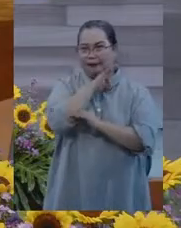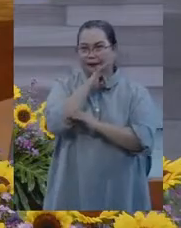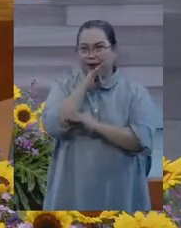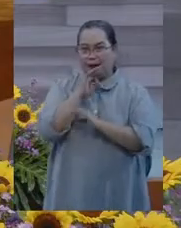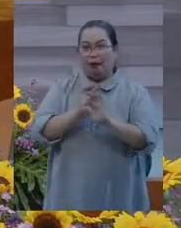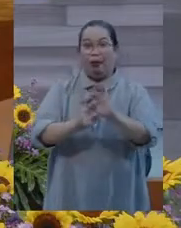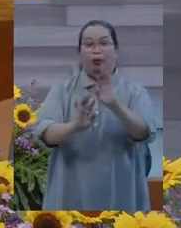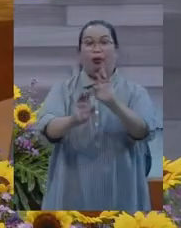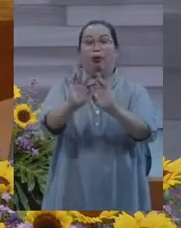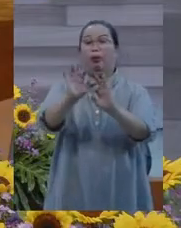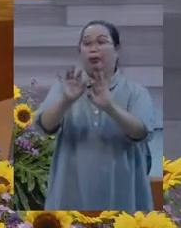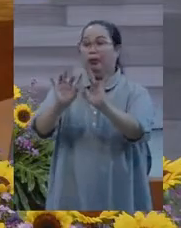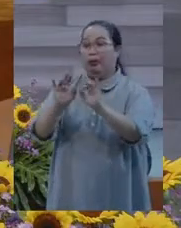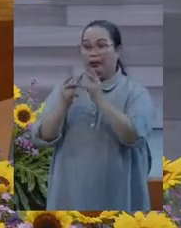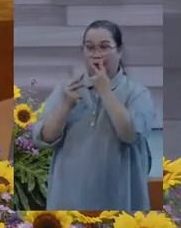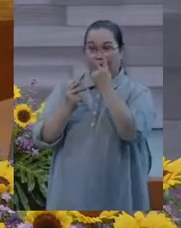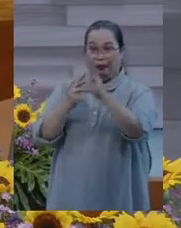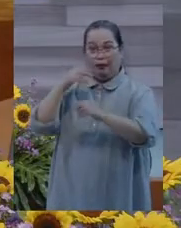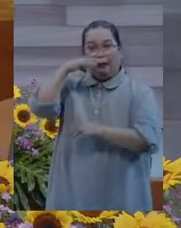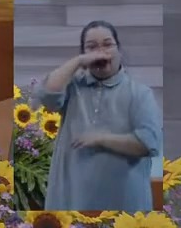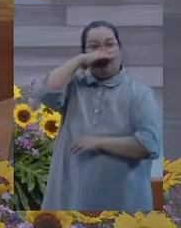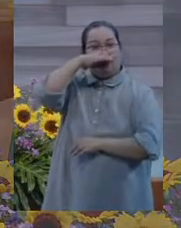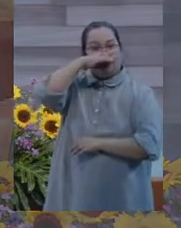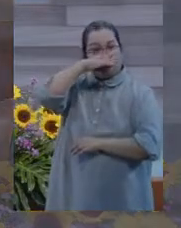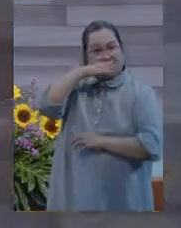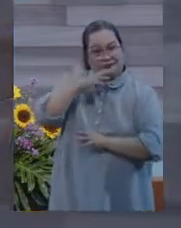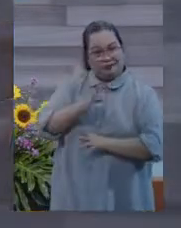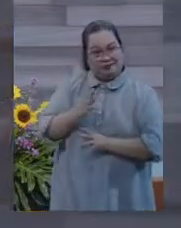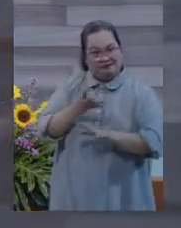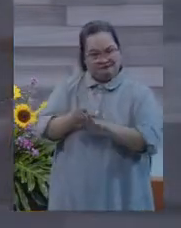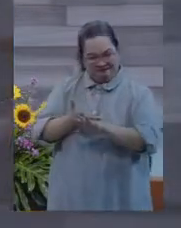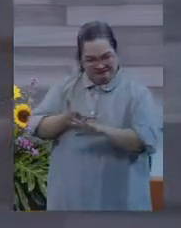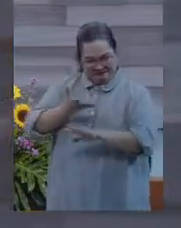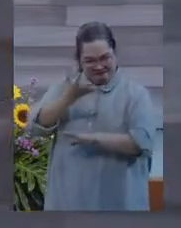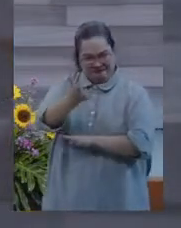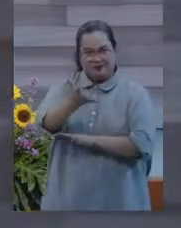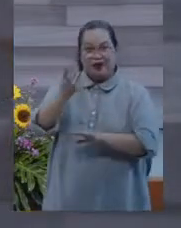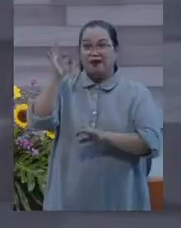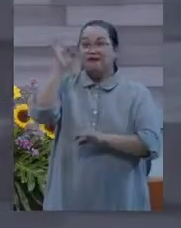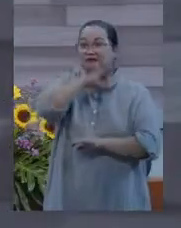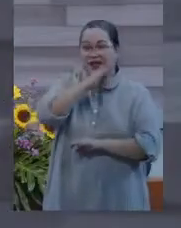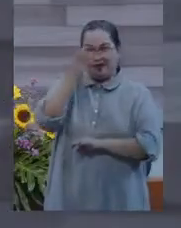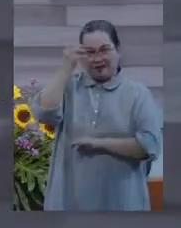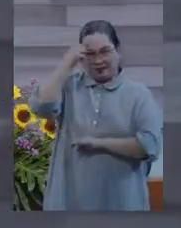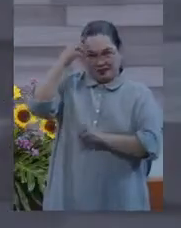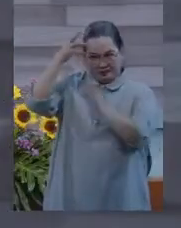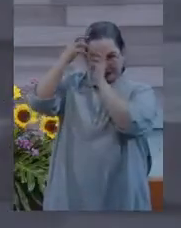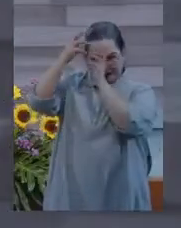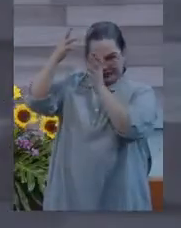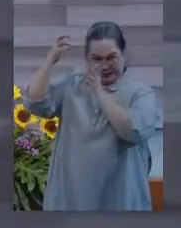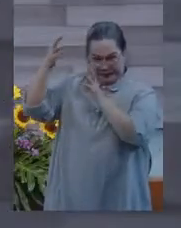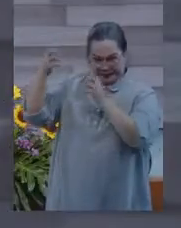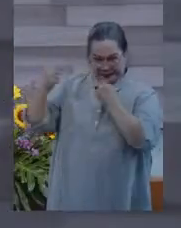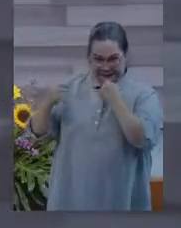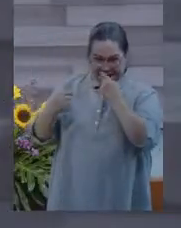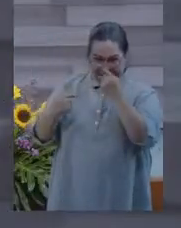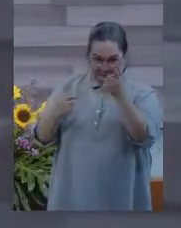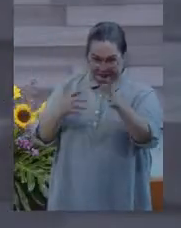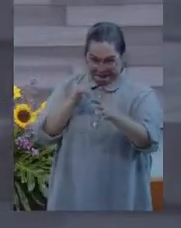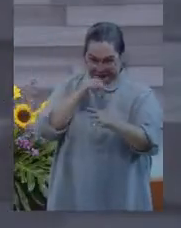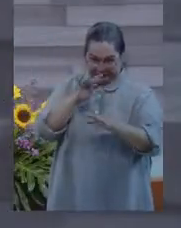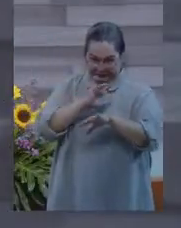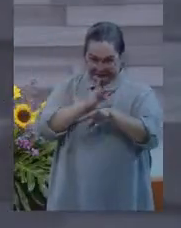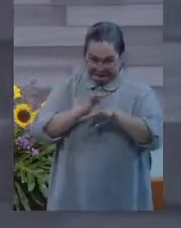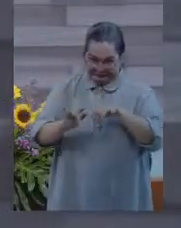diviners see lies. They tell false dreams and give empty